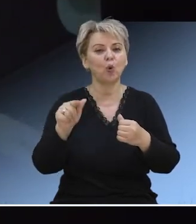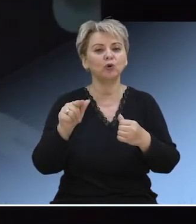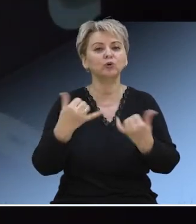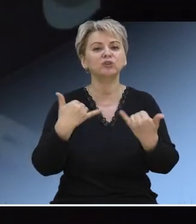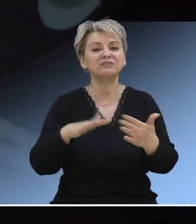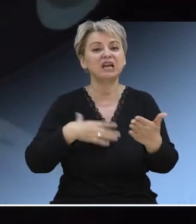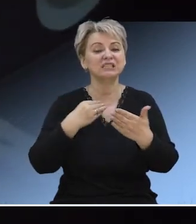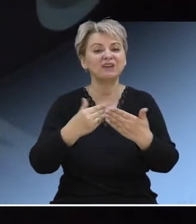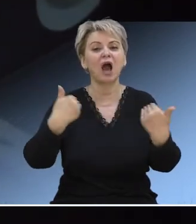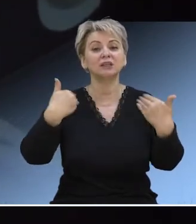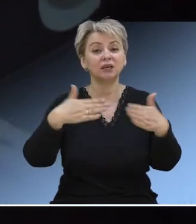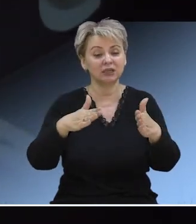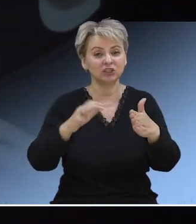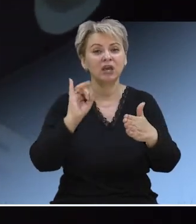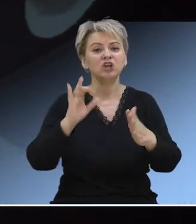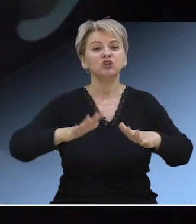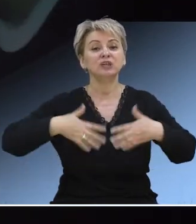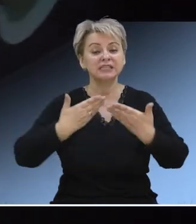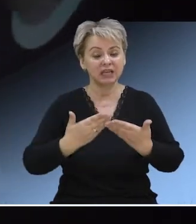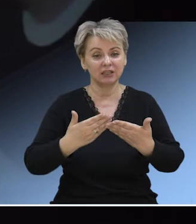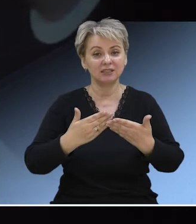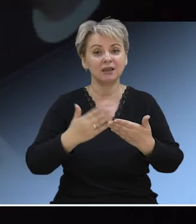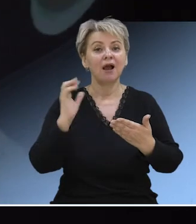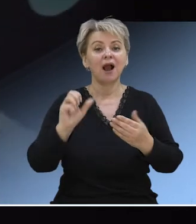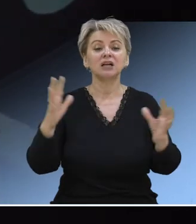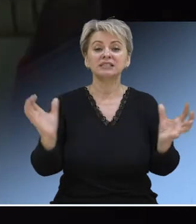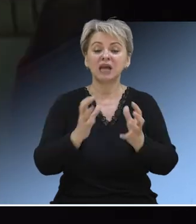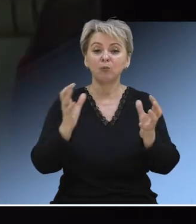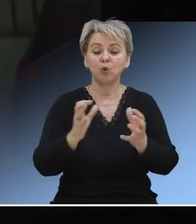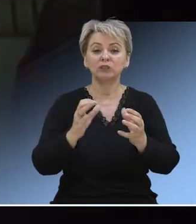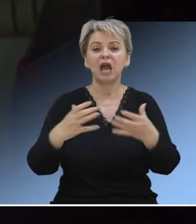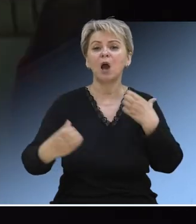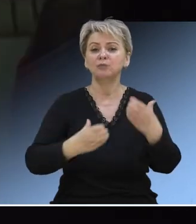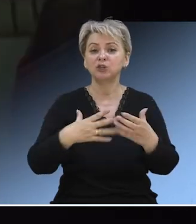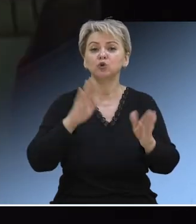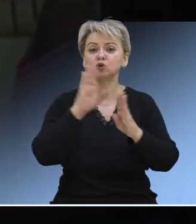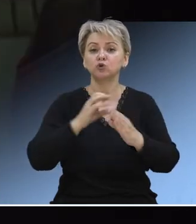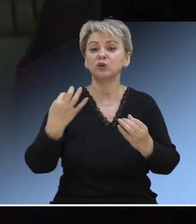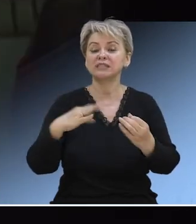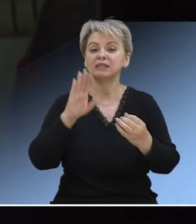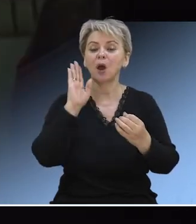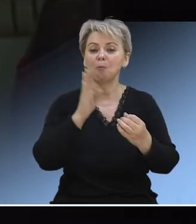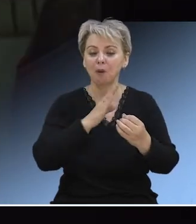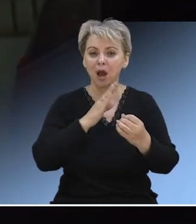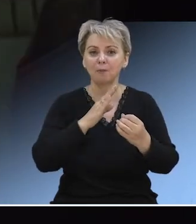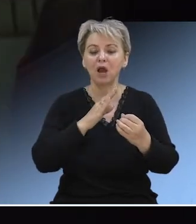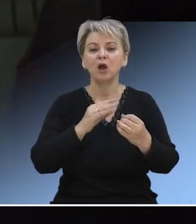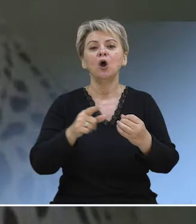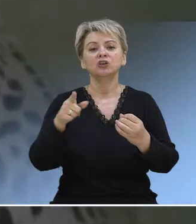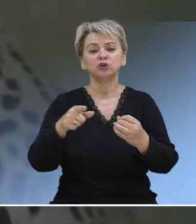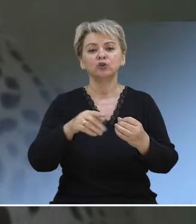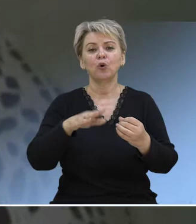минут он подкупает своей открытостью и искренностью, как и заботливая, обеспокоенная судьбой сына